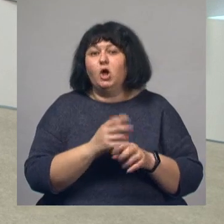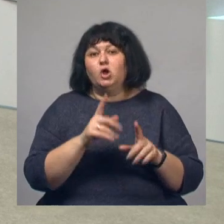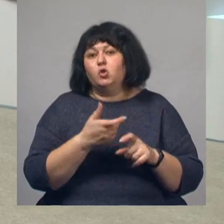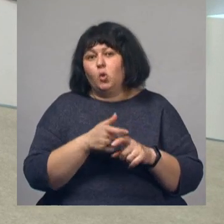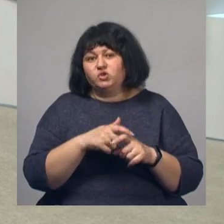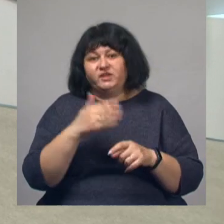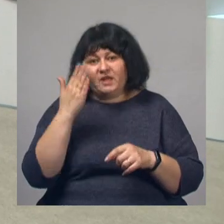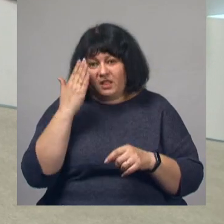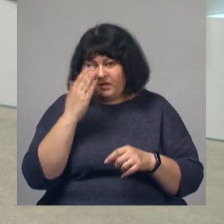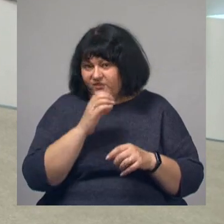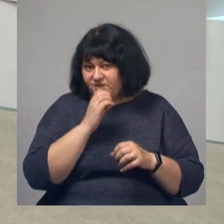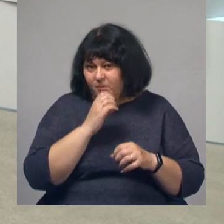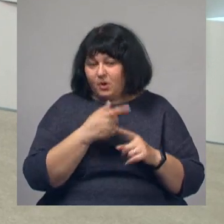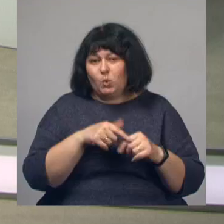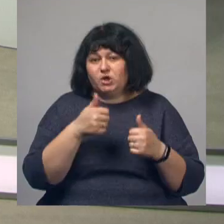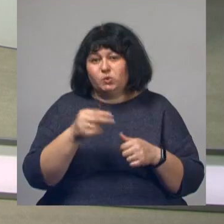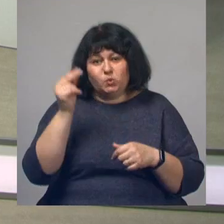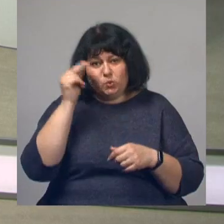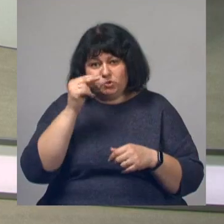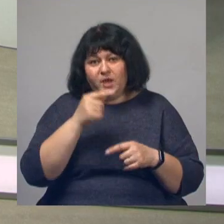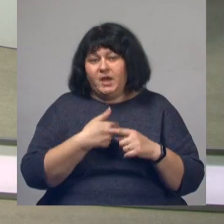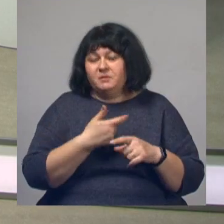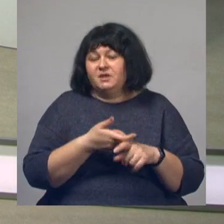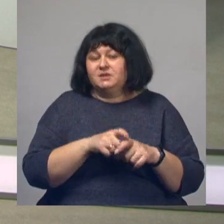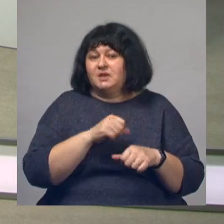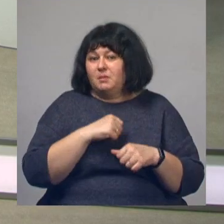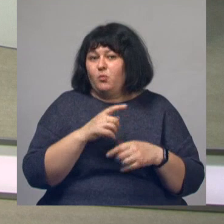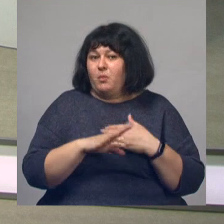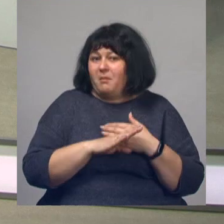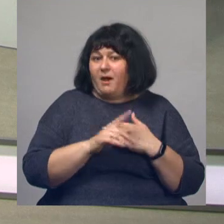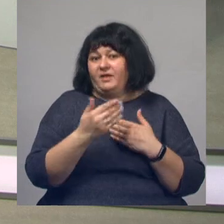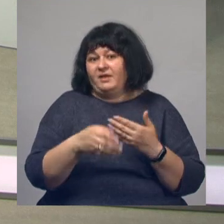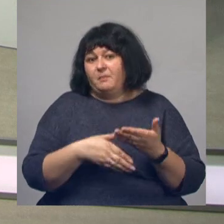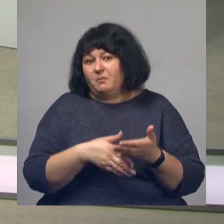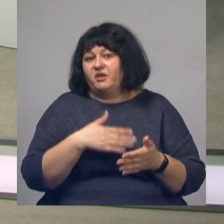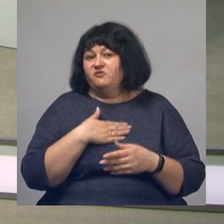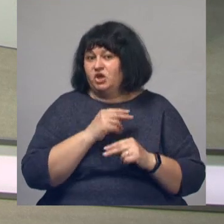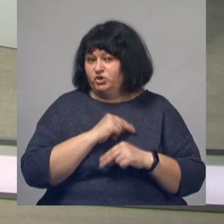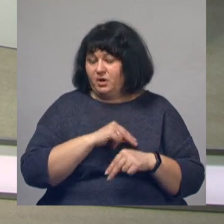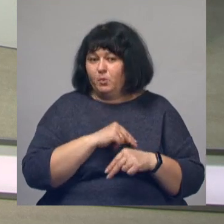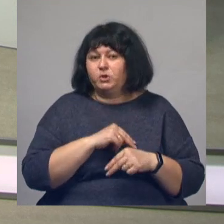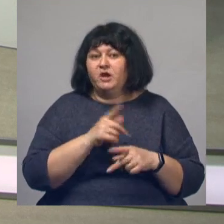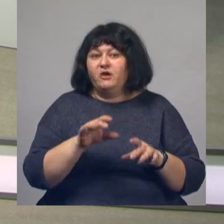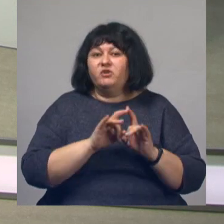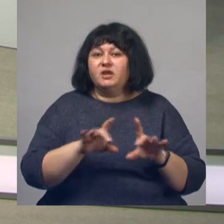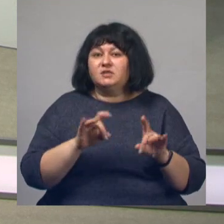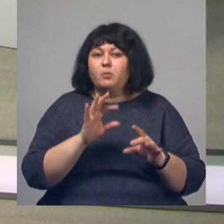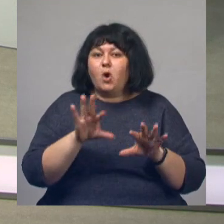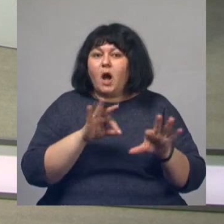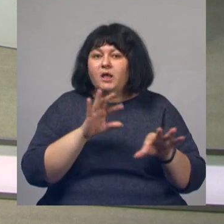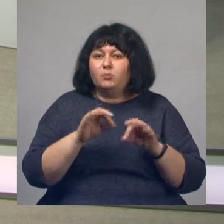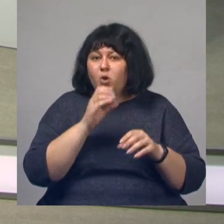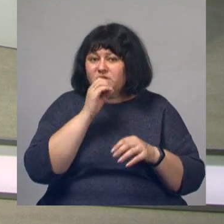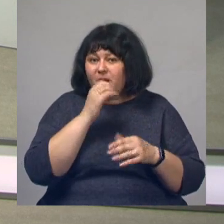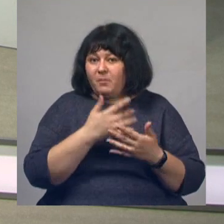очень талантливая, она очень хорошо учится, и мне это самому помогает, и ей помогает в нашей работе. Вы рассказали про отбор собаки на